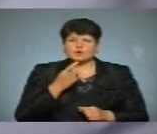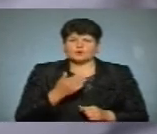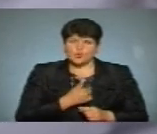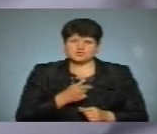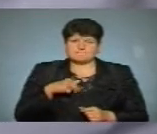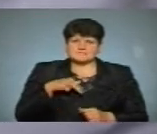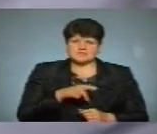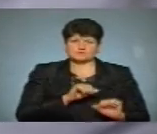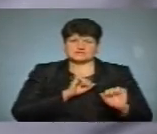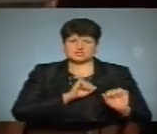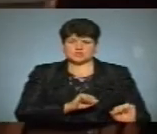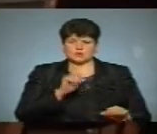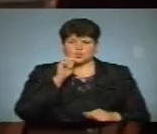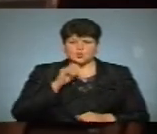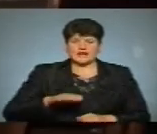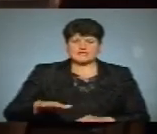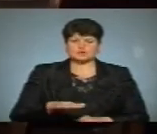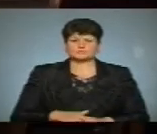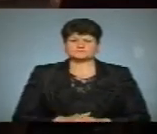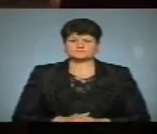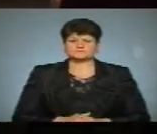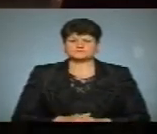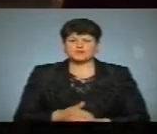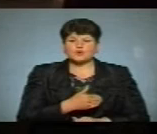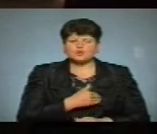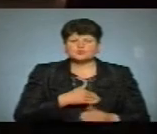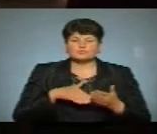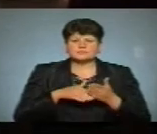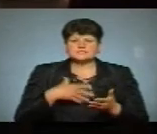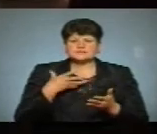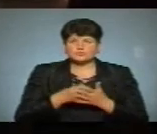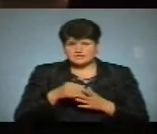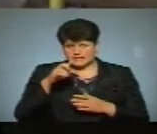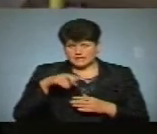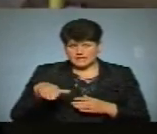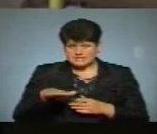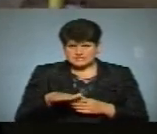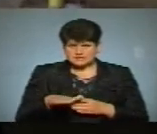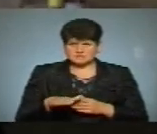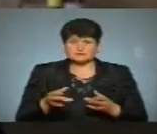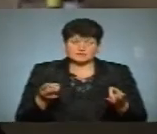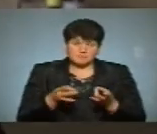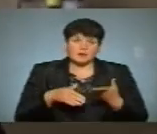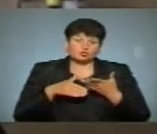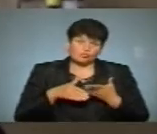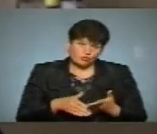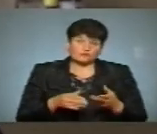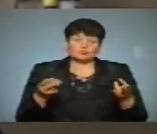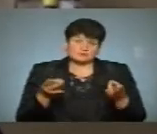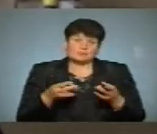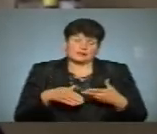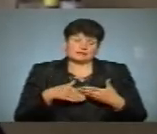аби захищати країну. Хочу допомогти своїй країні. Чим не зможу. Треба допомога, відповідно, треба її